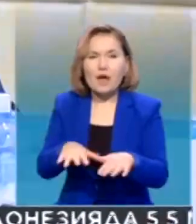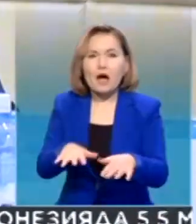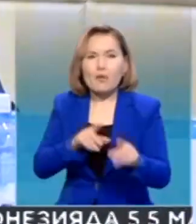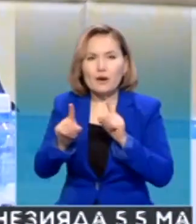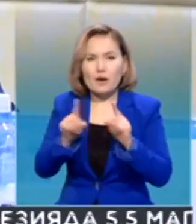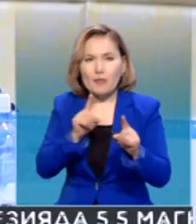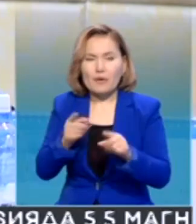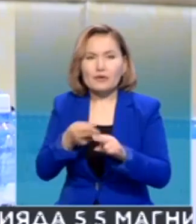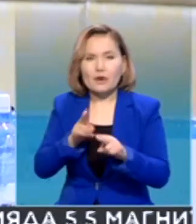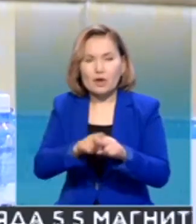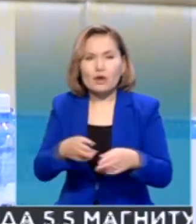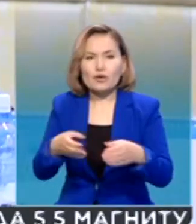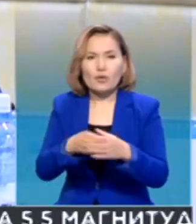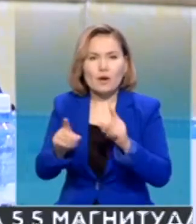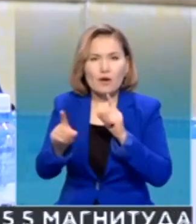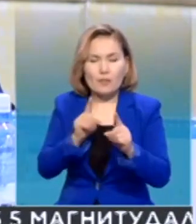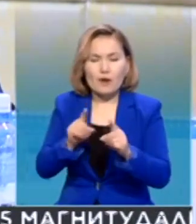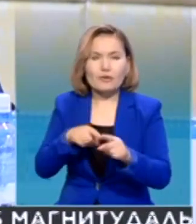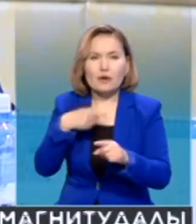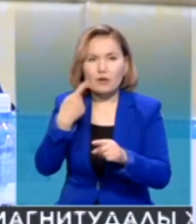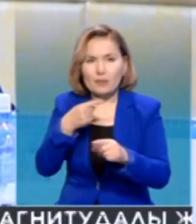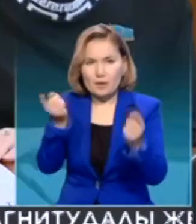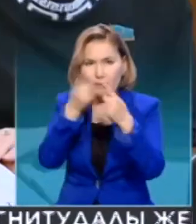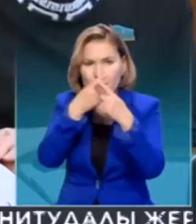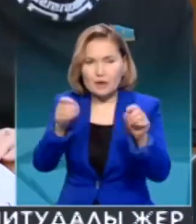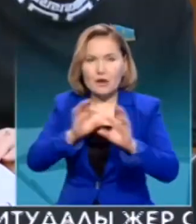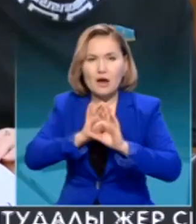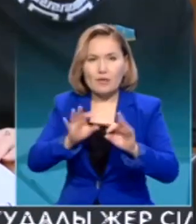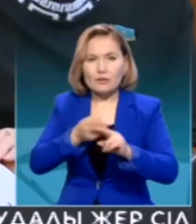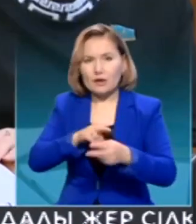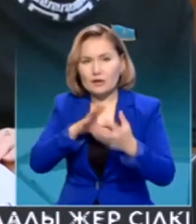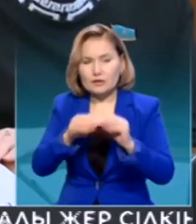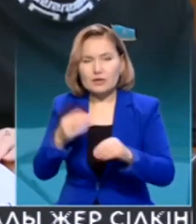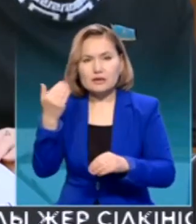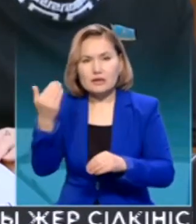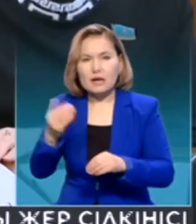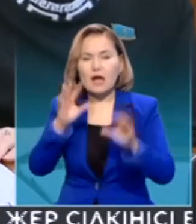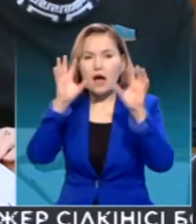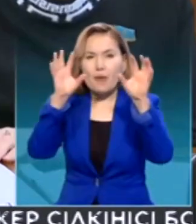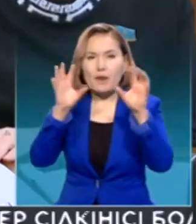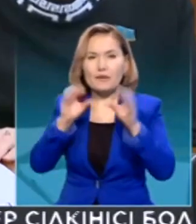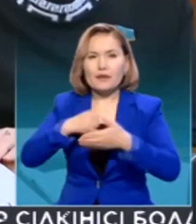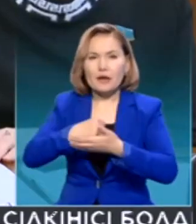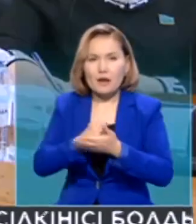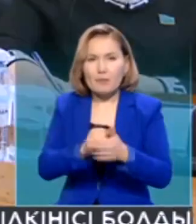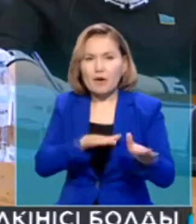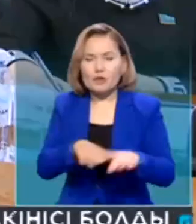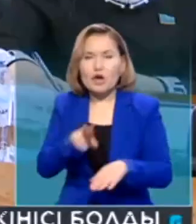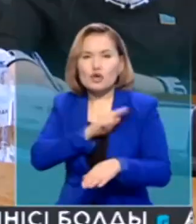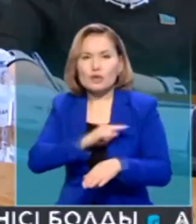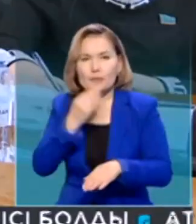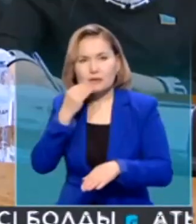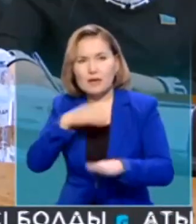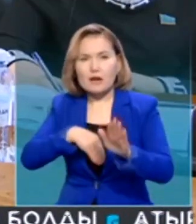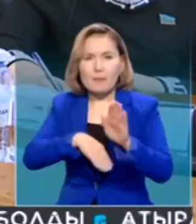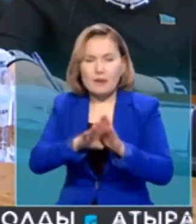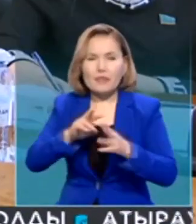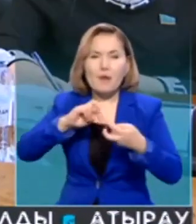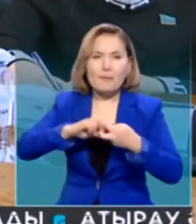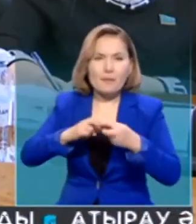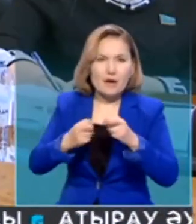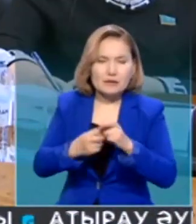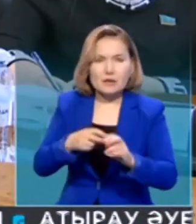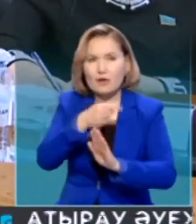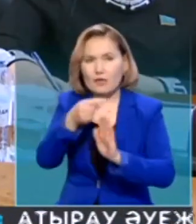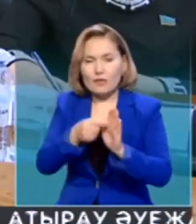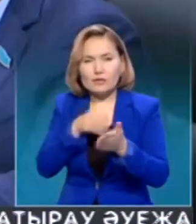бүгін палата бюросының отырысында осындай міндет қойды. Оның сөзінше заң шығару қызметінің сапасын арттыру мәселесіне